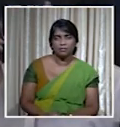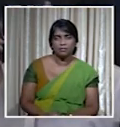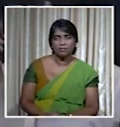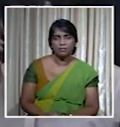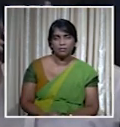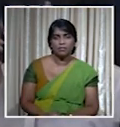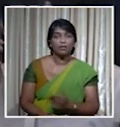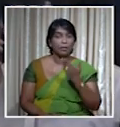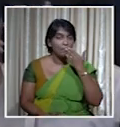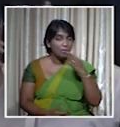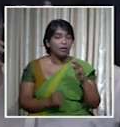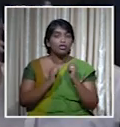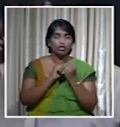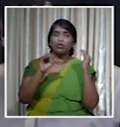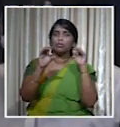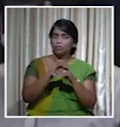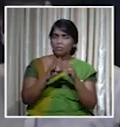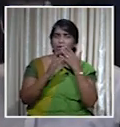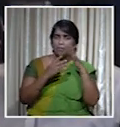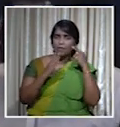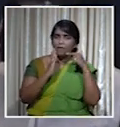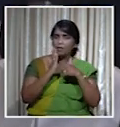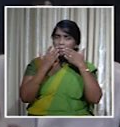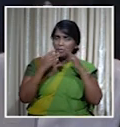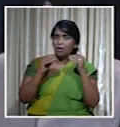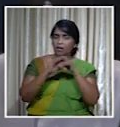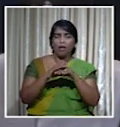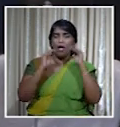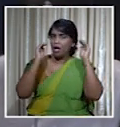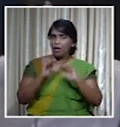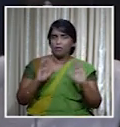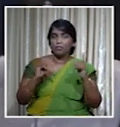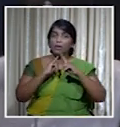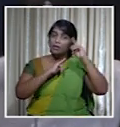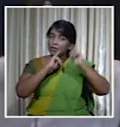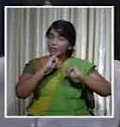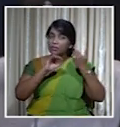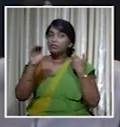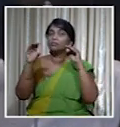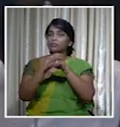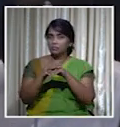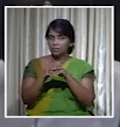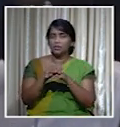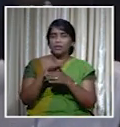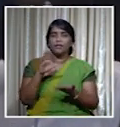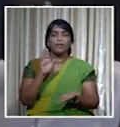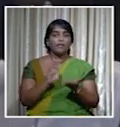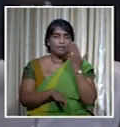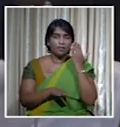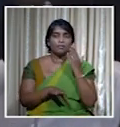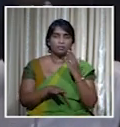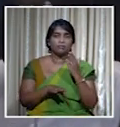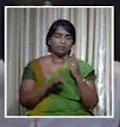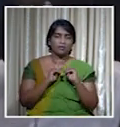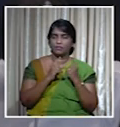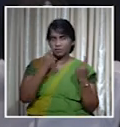පාස්සන සෑම කෙනෙක්ම බඳවා ගැනීම වෙනවා. බඳවා ගැනීම යලුවක් නැහැ. නමුත් විශ්වවිද්‍යාලවලට ඇතුල් වීම වැඩි කිරීම ගැන කතා කරනවා නම්